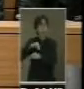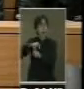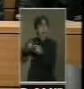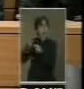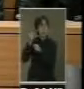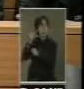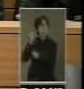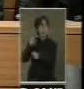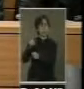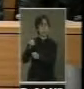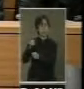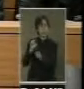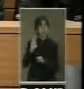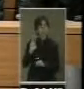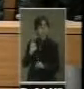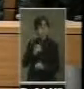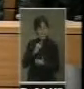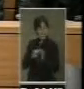านบริษัทหนึ่งครับ